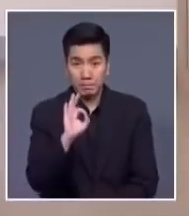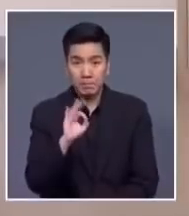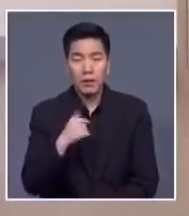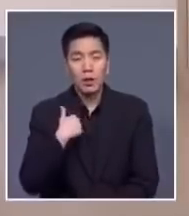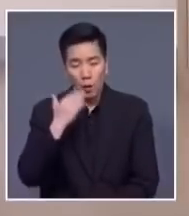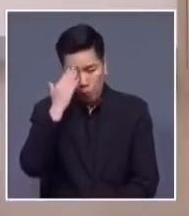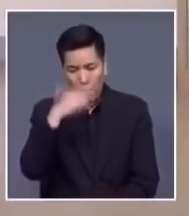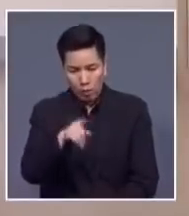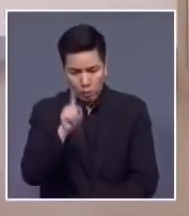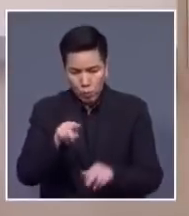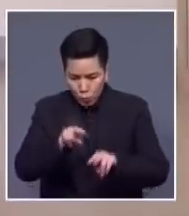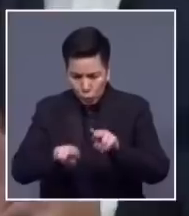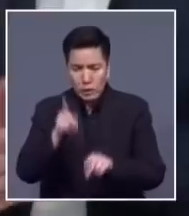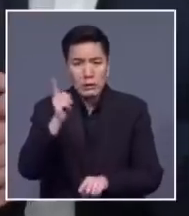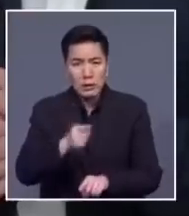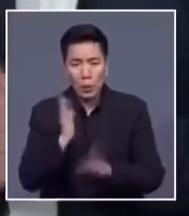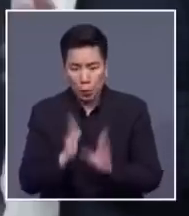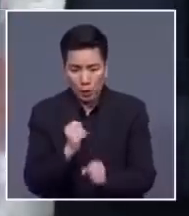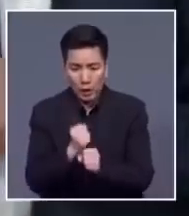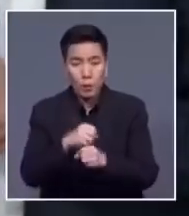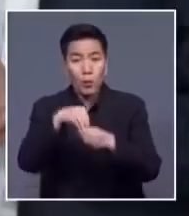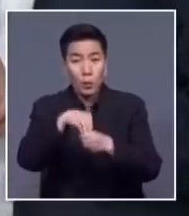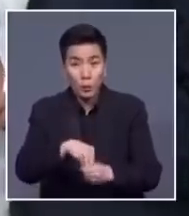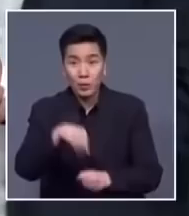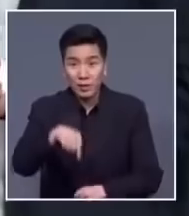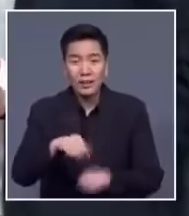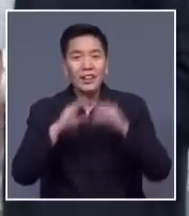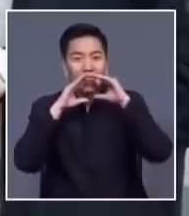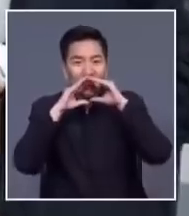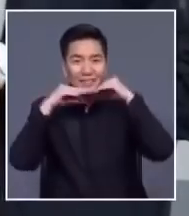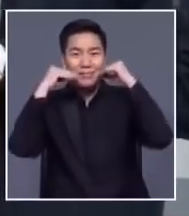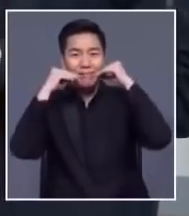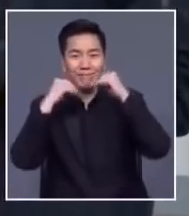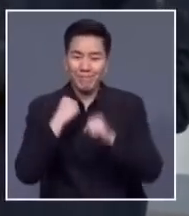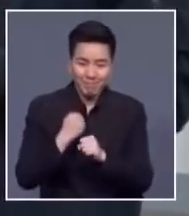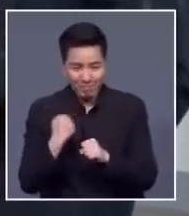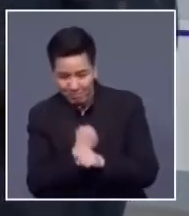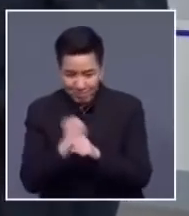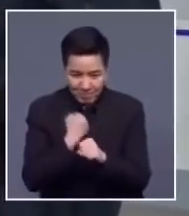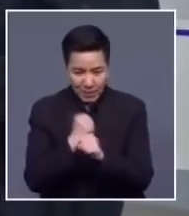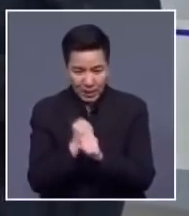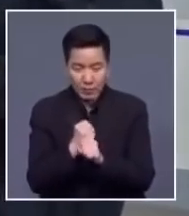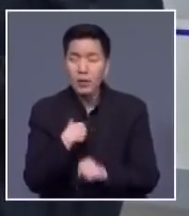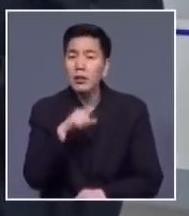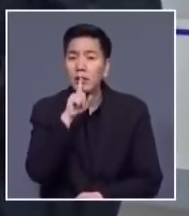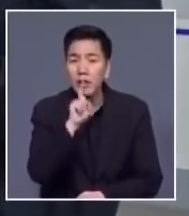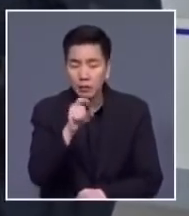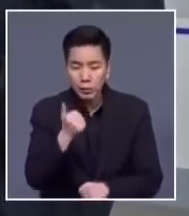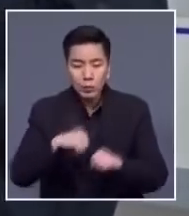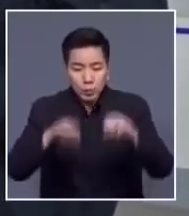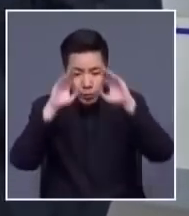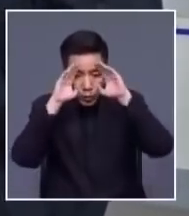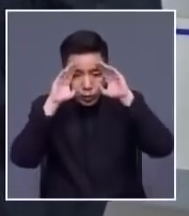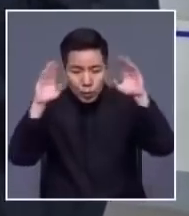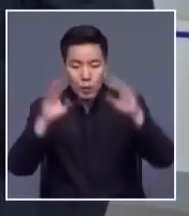ได้เลยนะครับว่าเขาดูแลจริงๆนะครับเพราะว่าพี่น้องแรงงานไทยที่นี่ยิ้มแย้มแจ่มใสทำงานกันอย่างขมักขม้นเลยนะครับคราวนี้สำหรับประสบการณ์ที่ได้มีโอกา